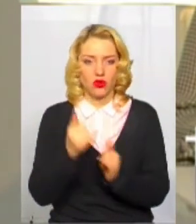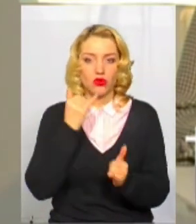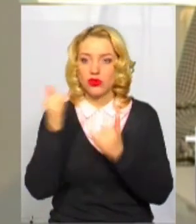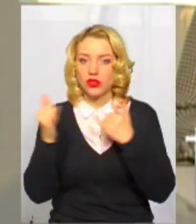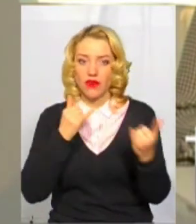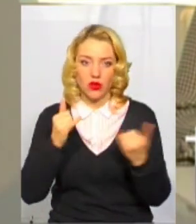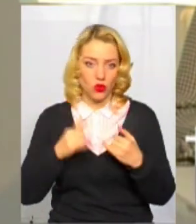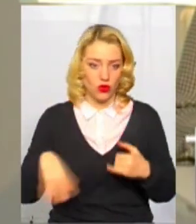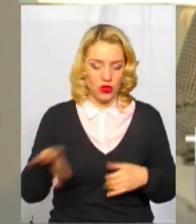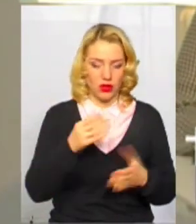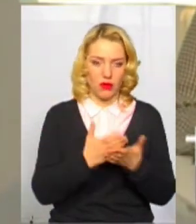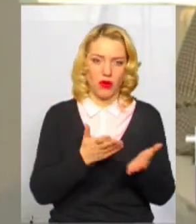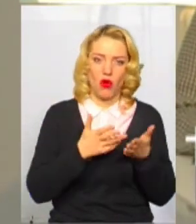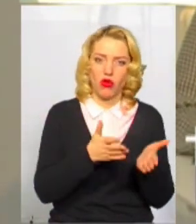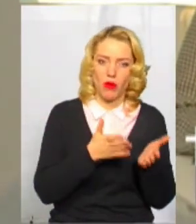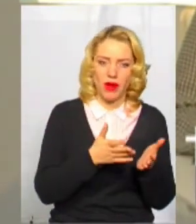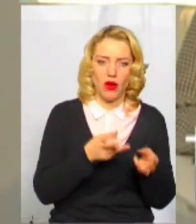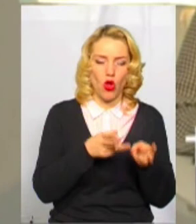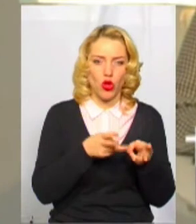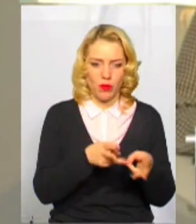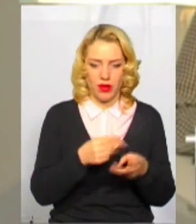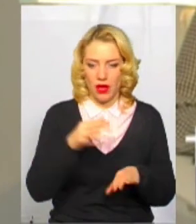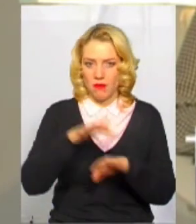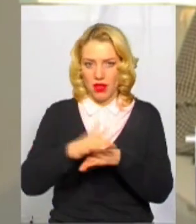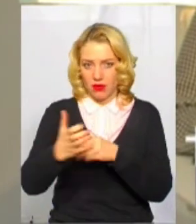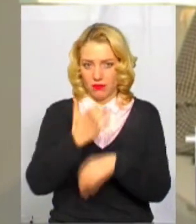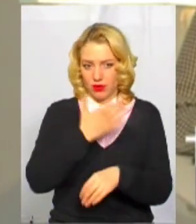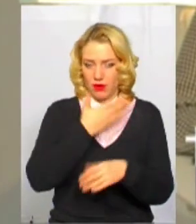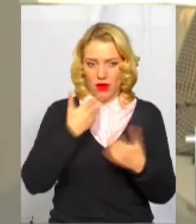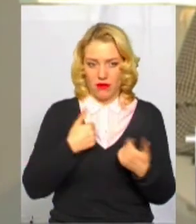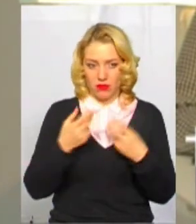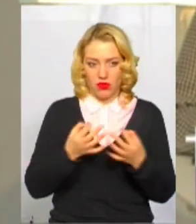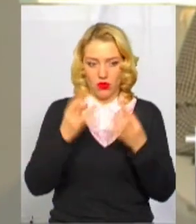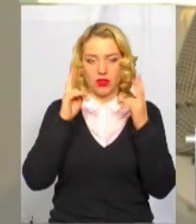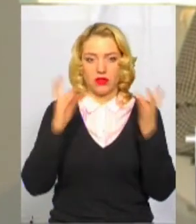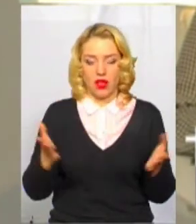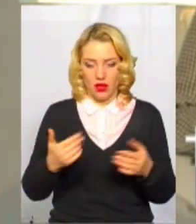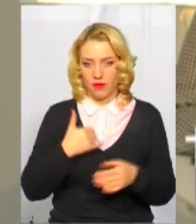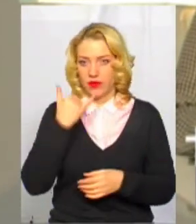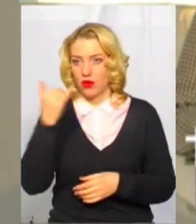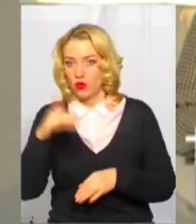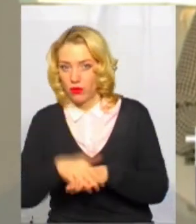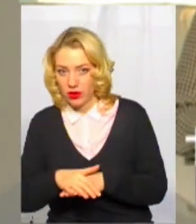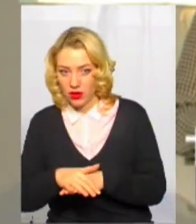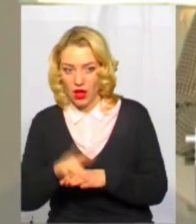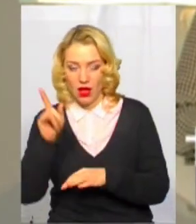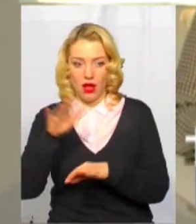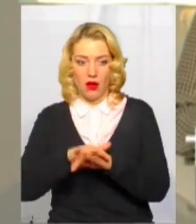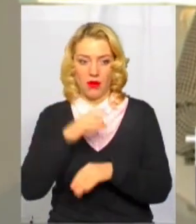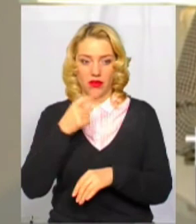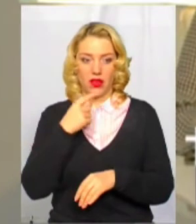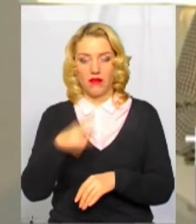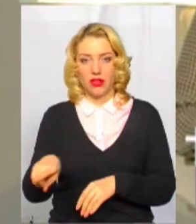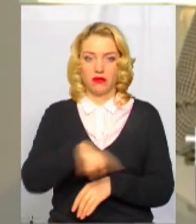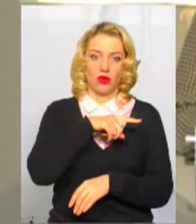всем службам, а тогда одобрение. Они говорят, банк ничего нам не присылает, и мы ничего не знаем. Звоню в банк, а банк говорят,